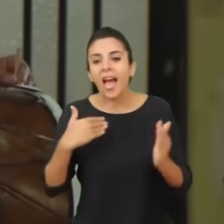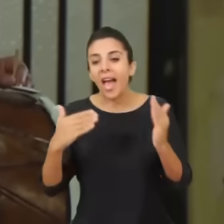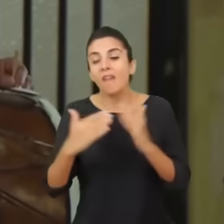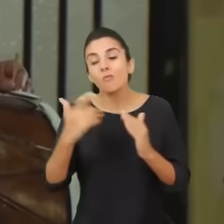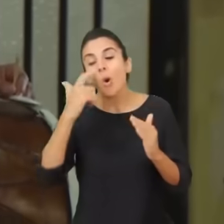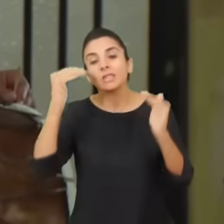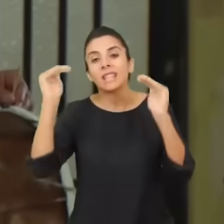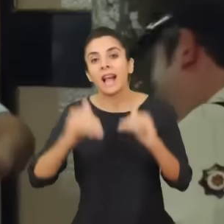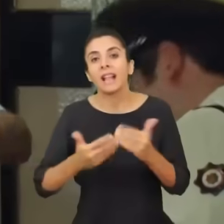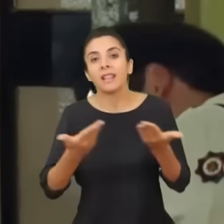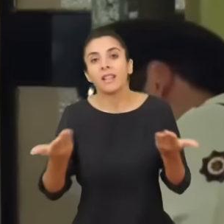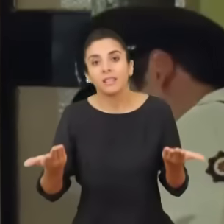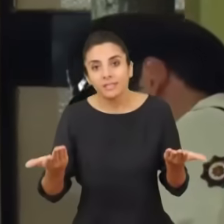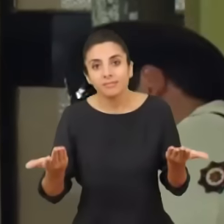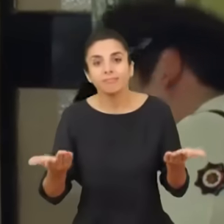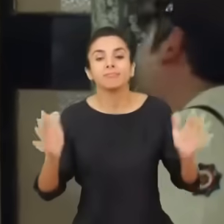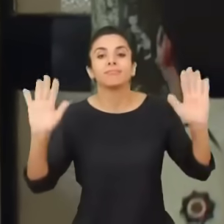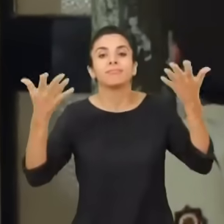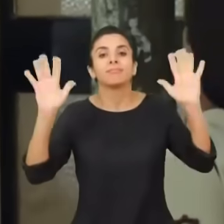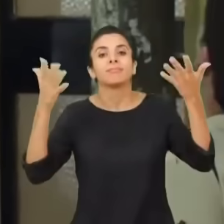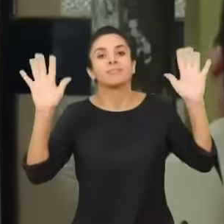Evimize hoş geldin. Hoş